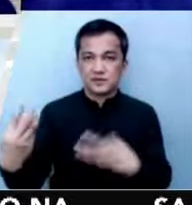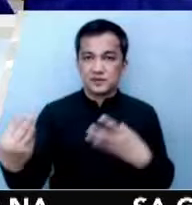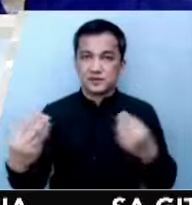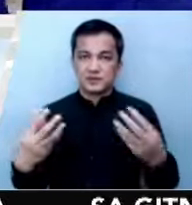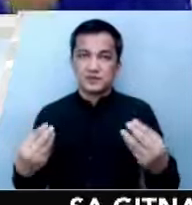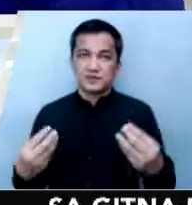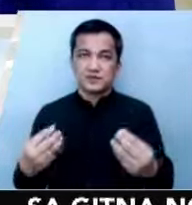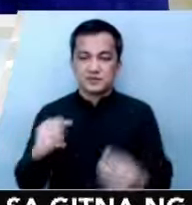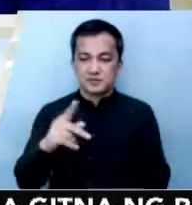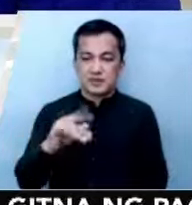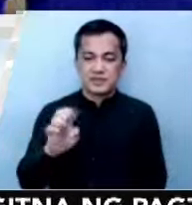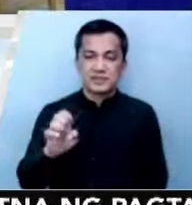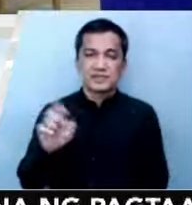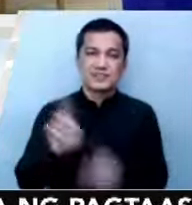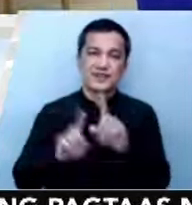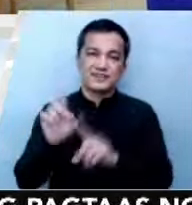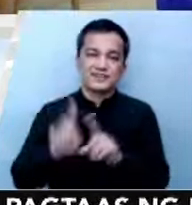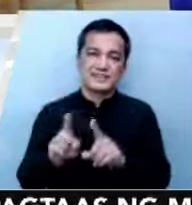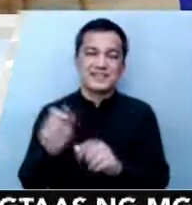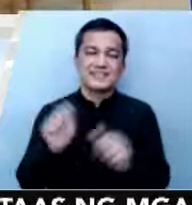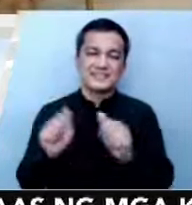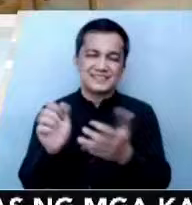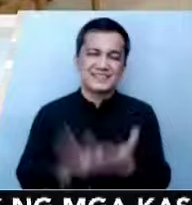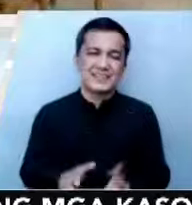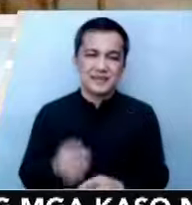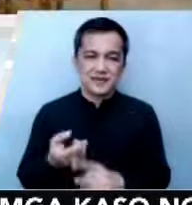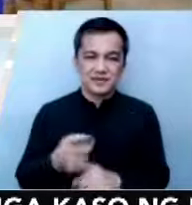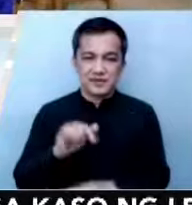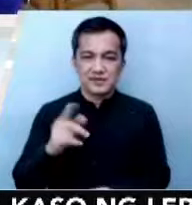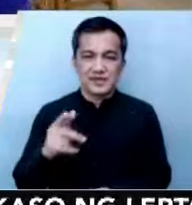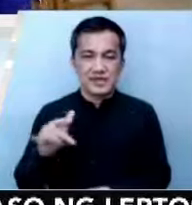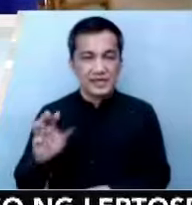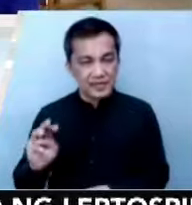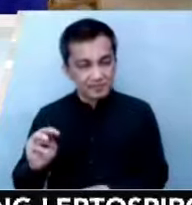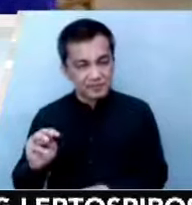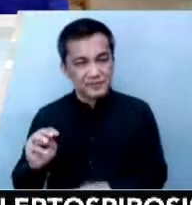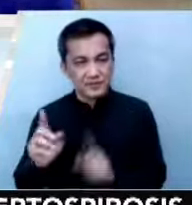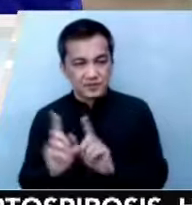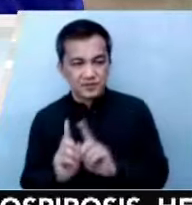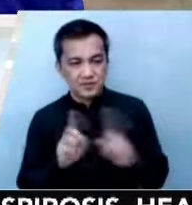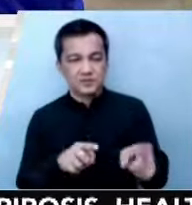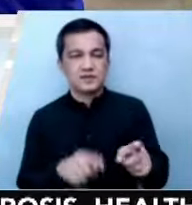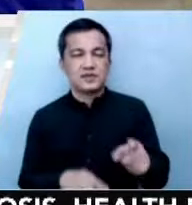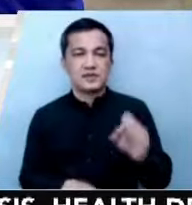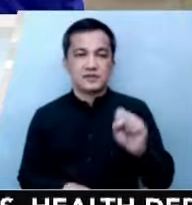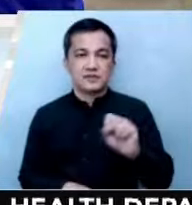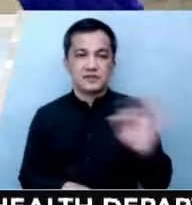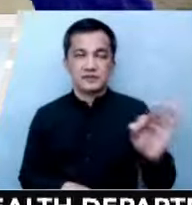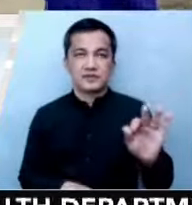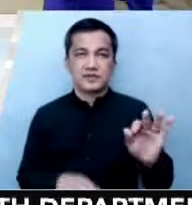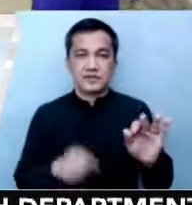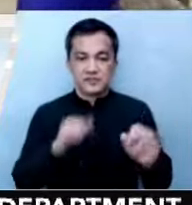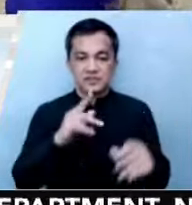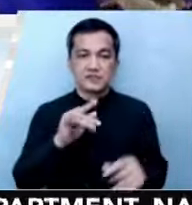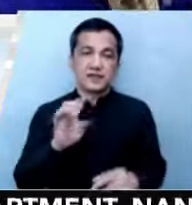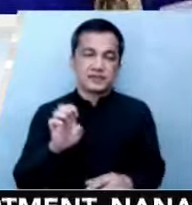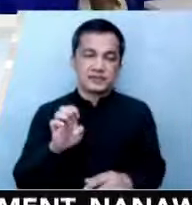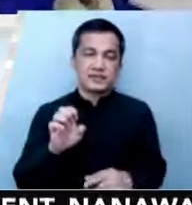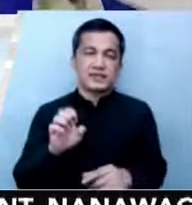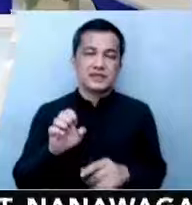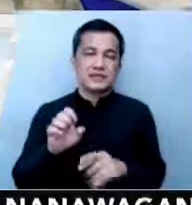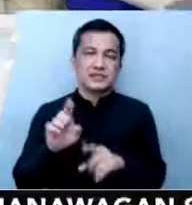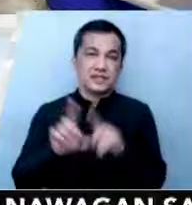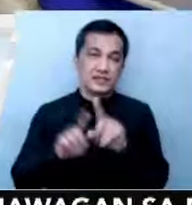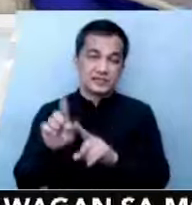Sparkle Stars. From Anaheim, tumulak pa San Francisco ang Sparkle Stars, kung saan